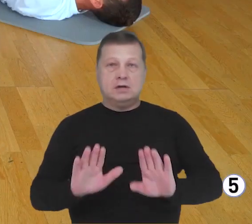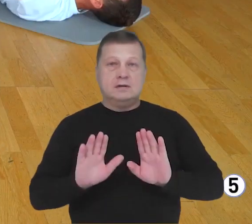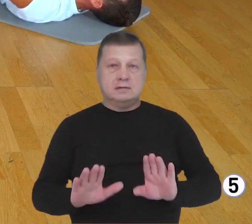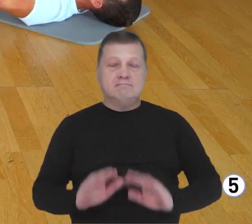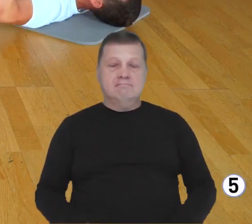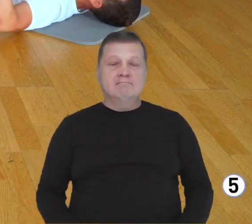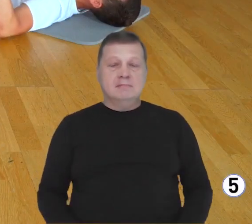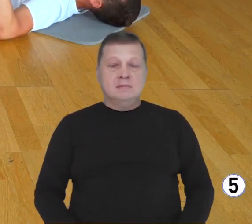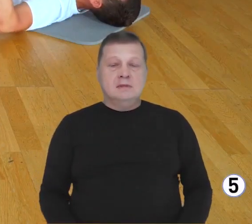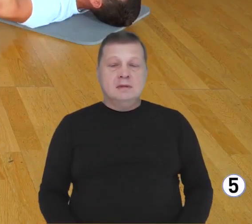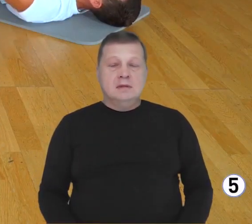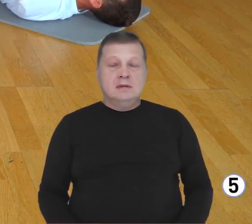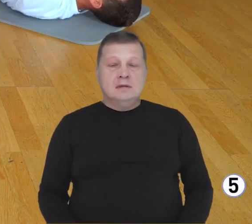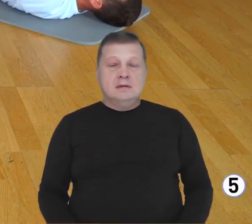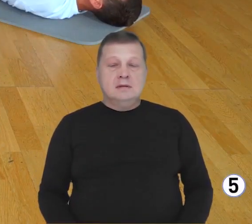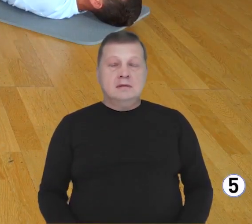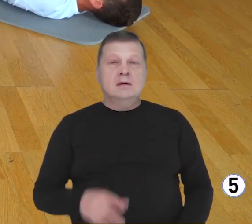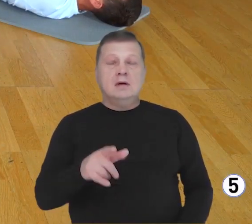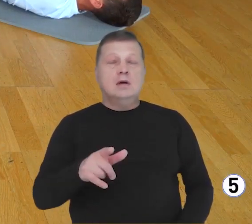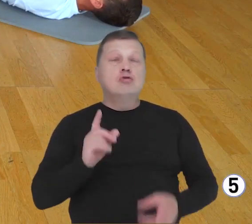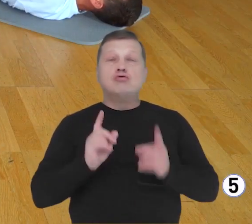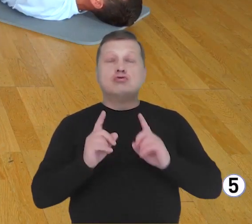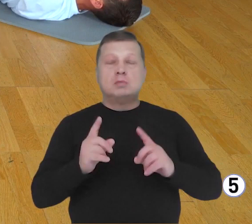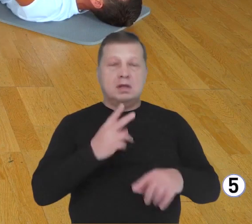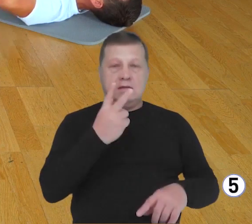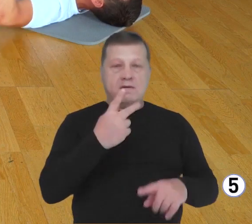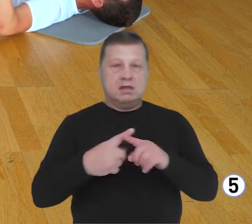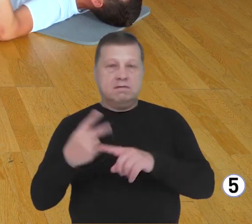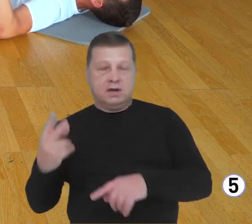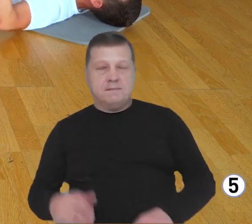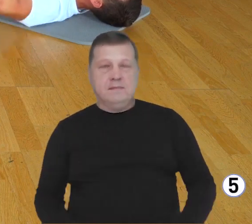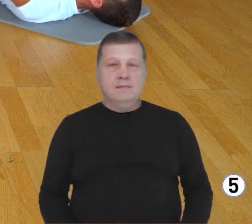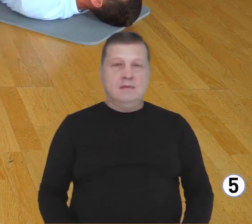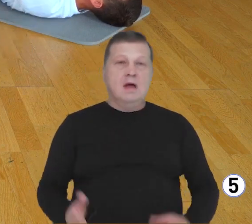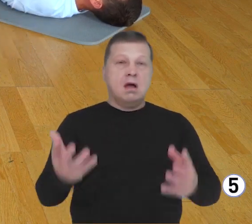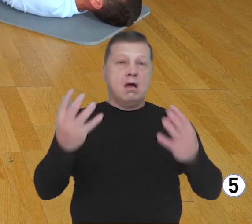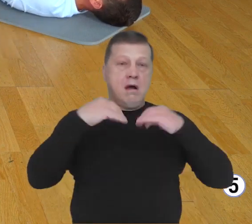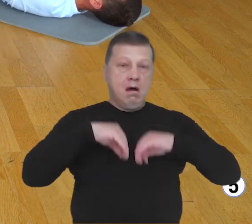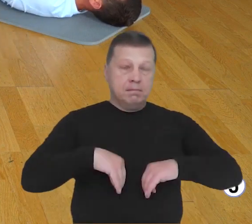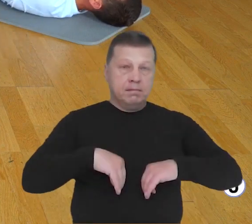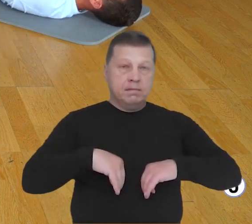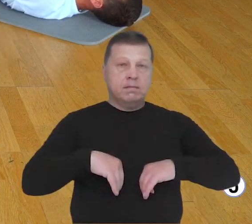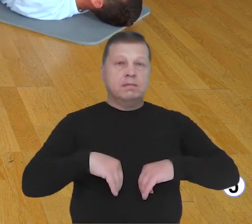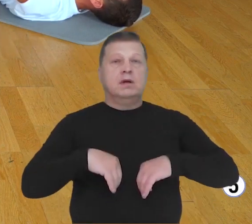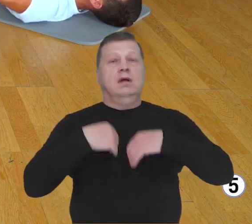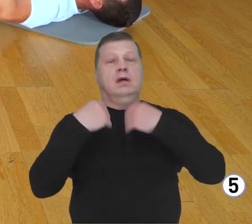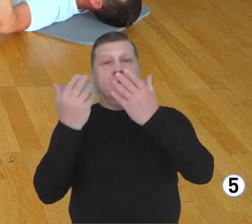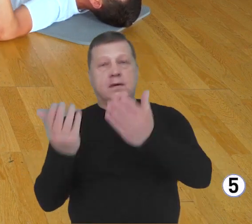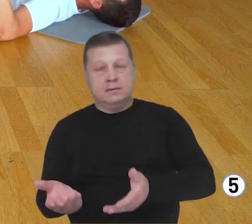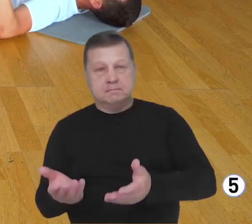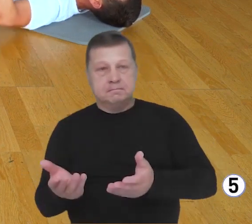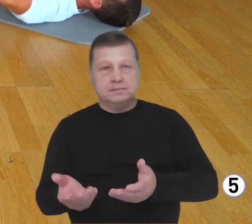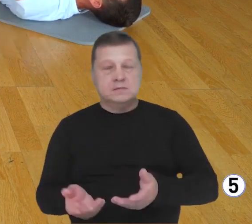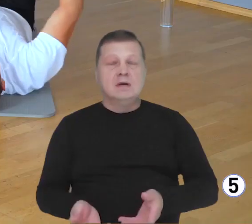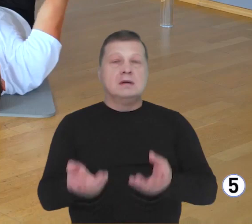Powoli wykonujemy ćwiczenie w tempie 2 na 2. Wdech, góra, wydech.